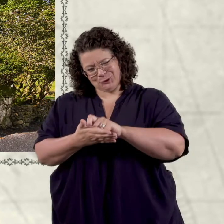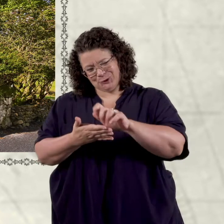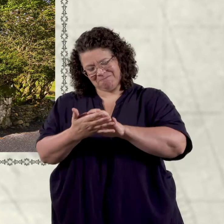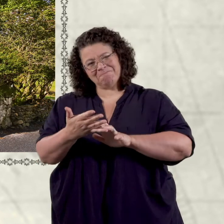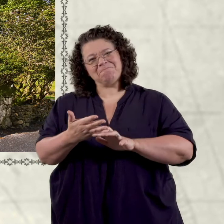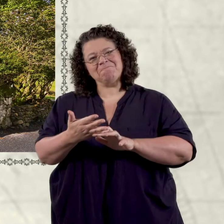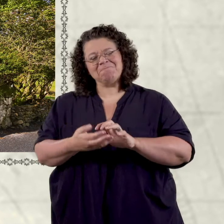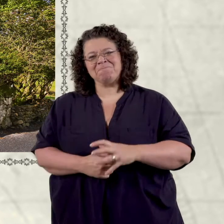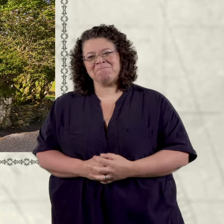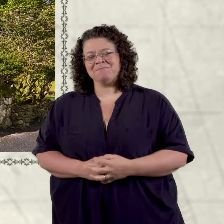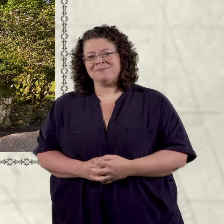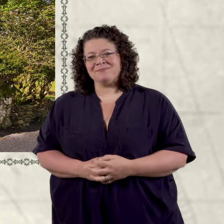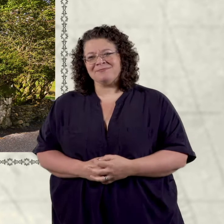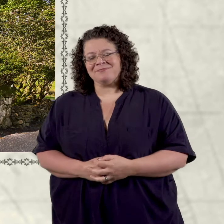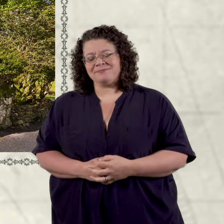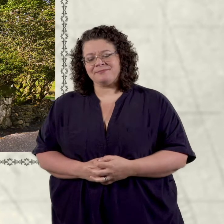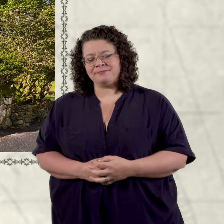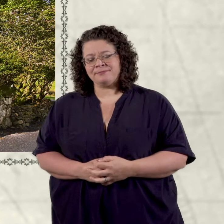awdl.